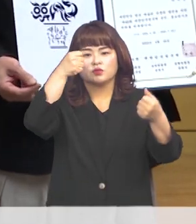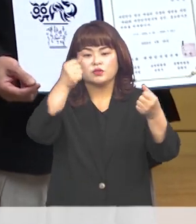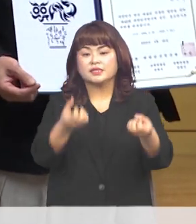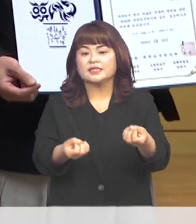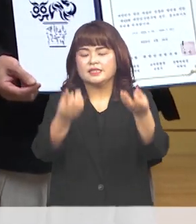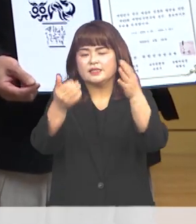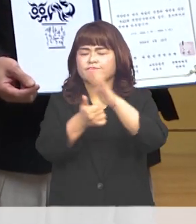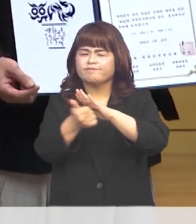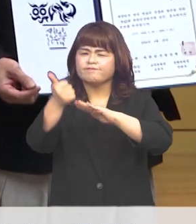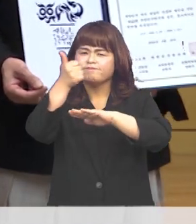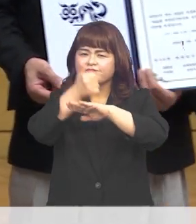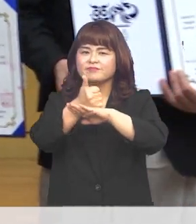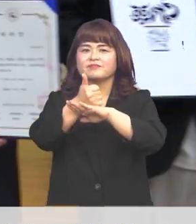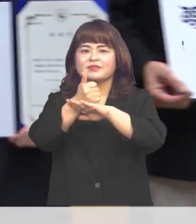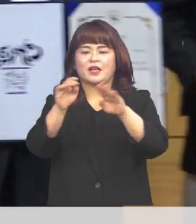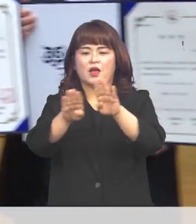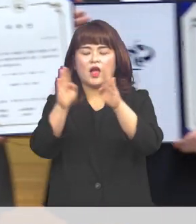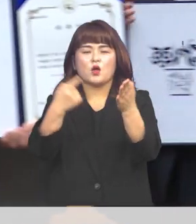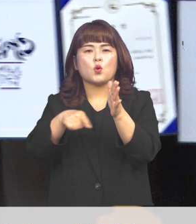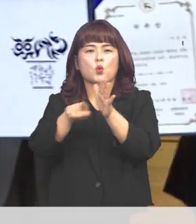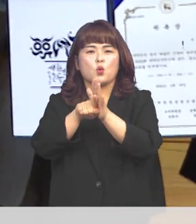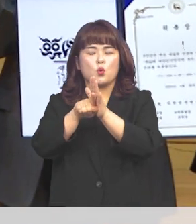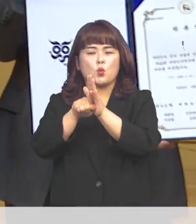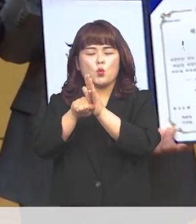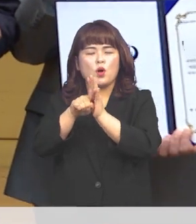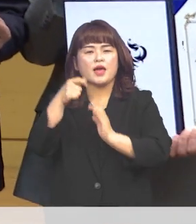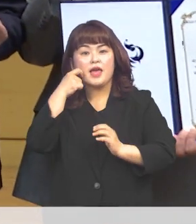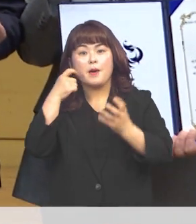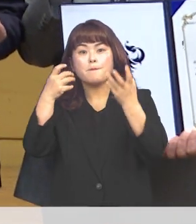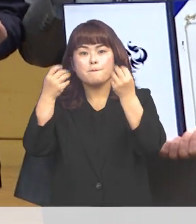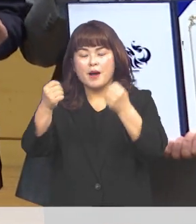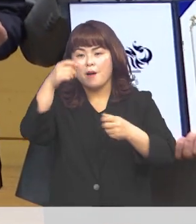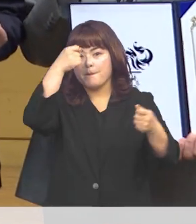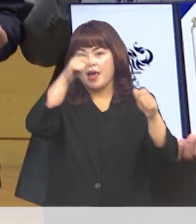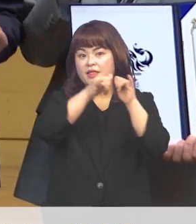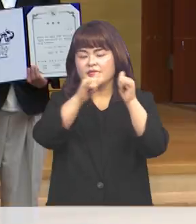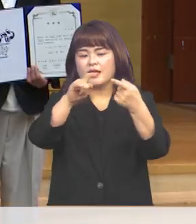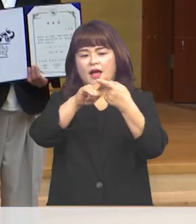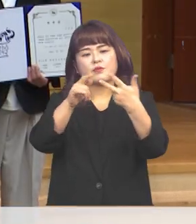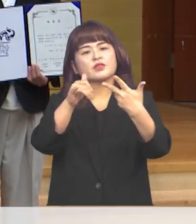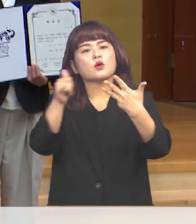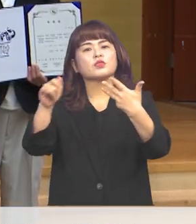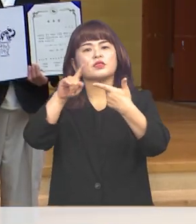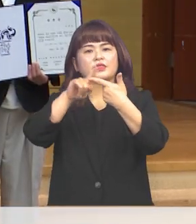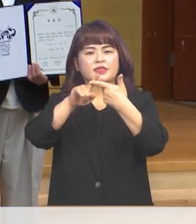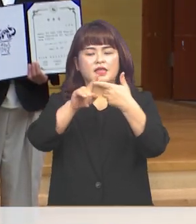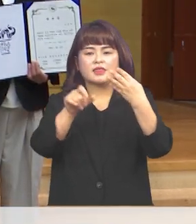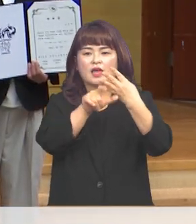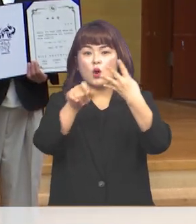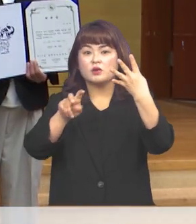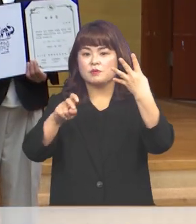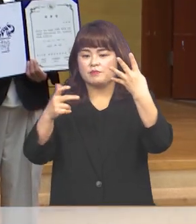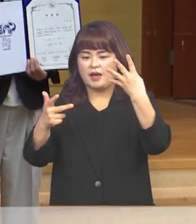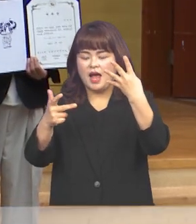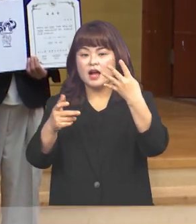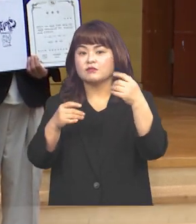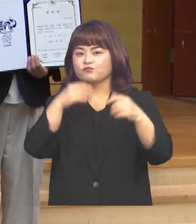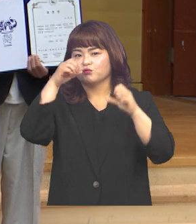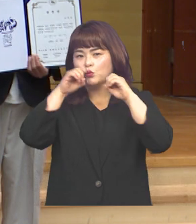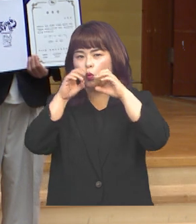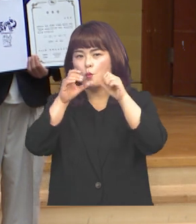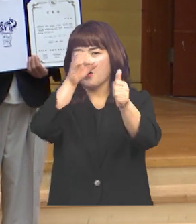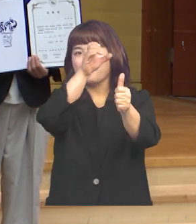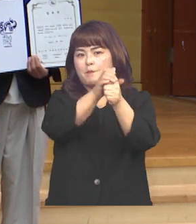연극제 용인의 성공적 개최를 위해 대중에게 큰 사랑을 받는 배우 8명을 지난 26일 홍보대사로